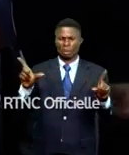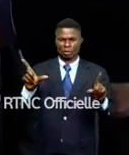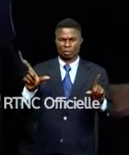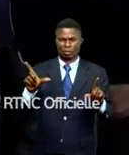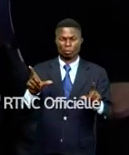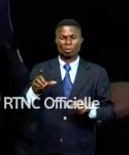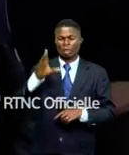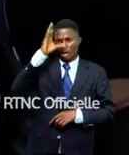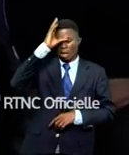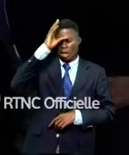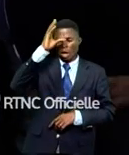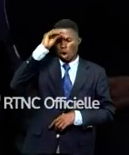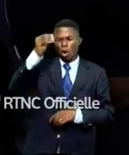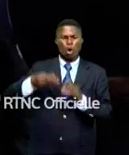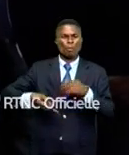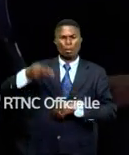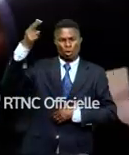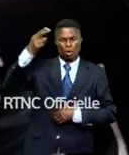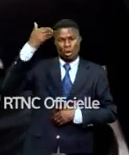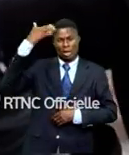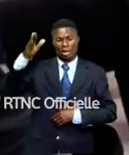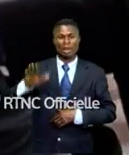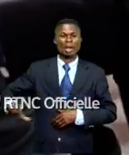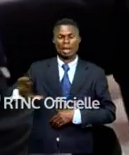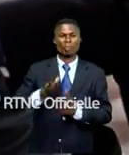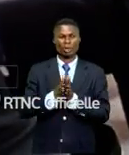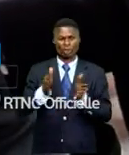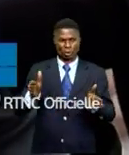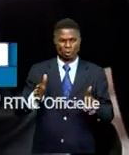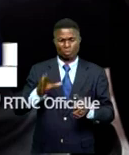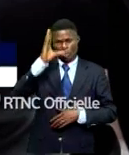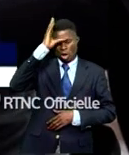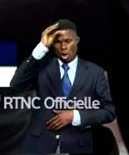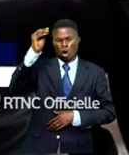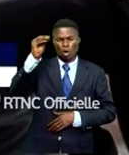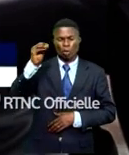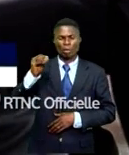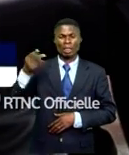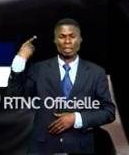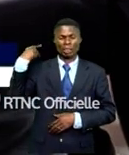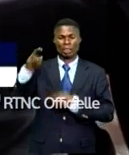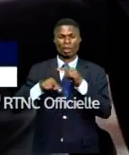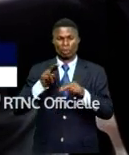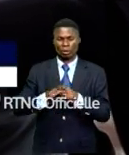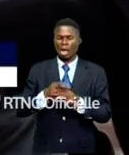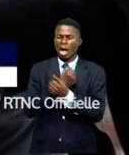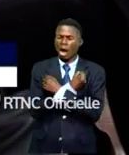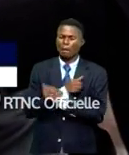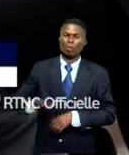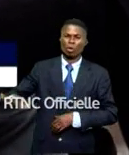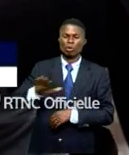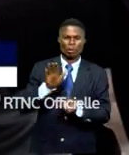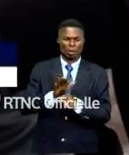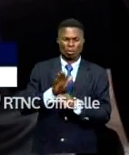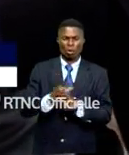grande perte pour la province de l'Équateur et pour tout le pays. Un homme épris d'un patriotisme